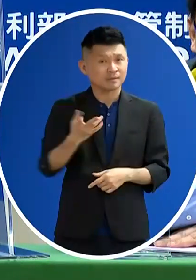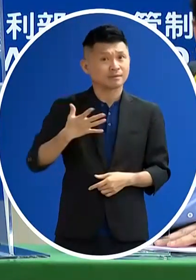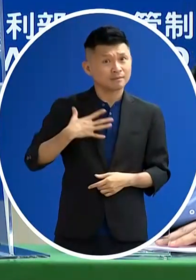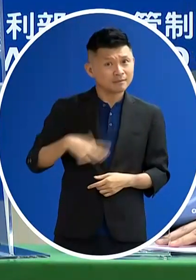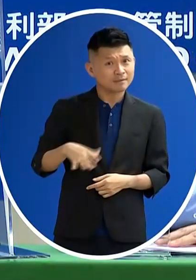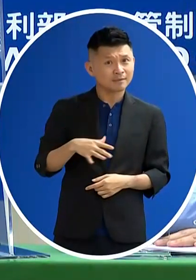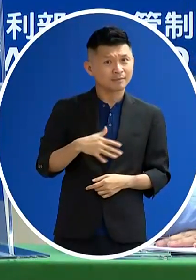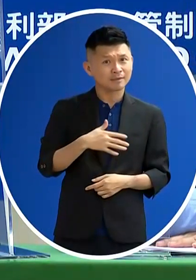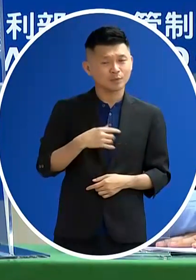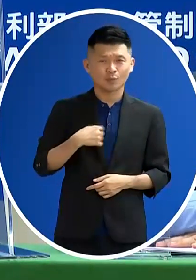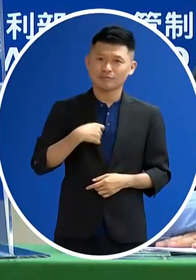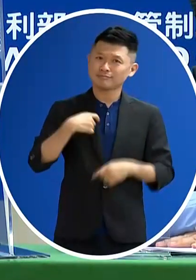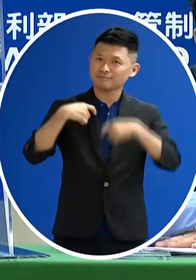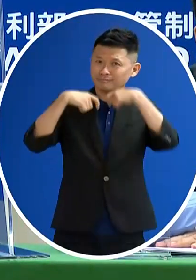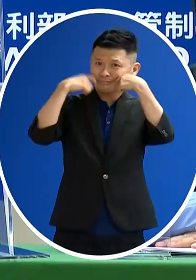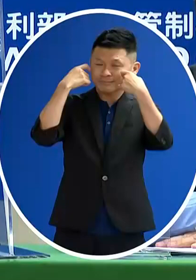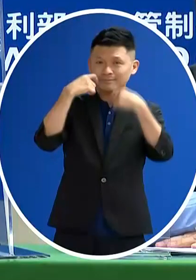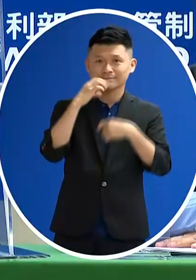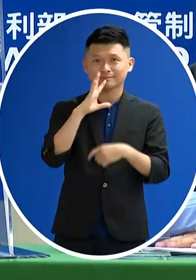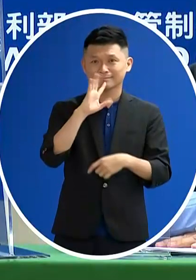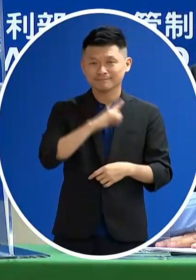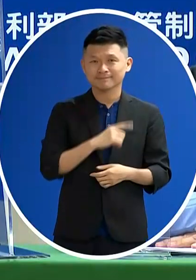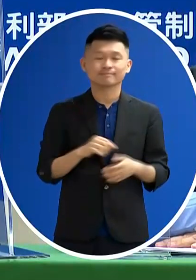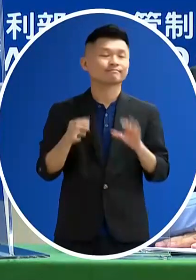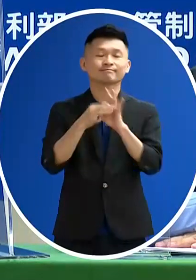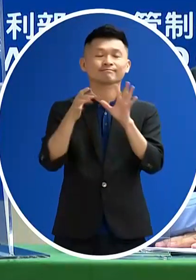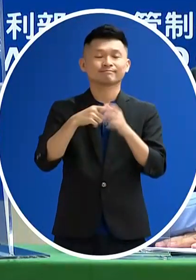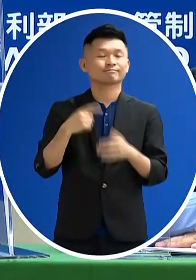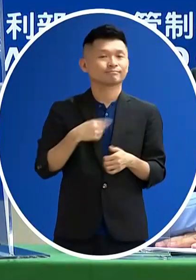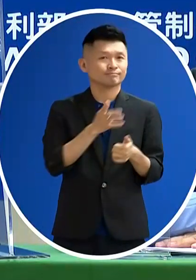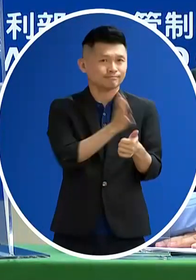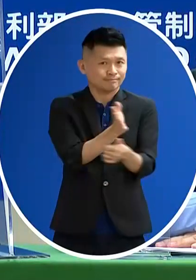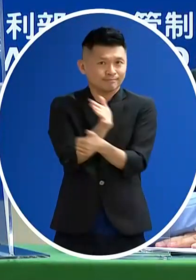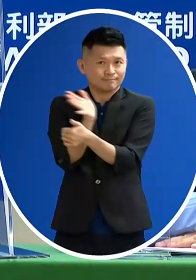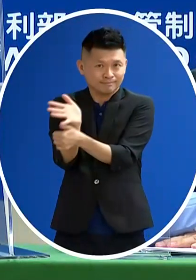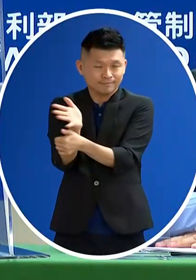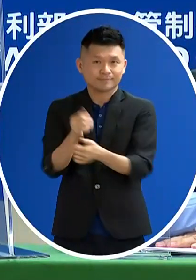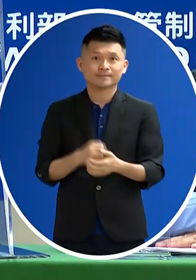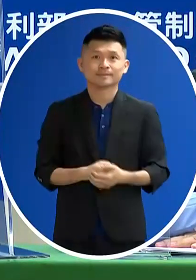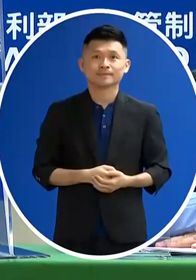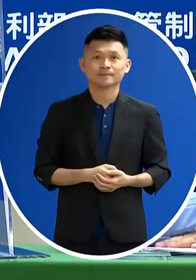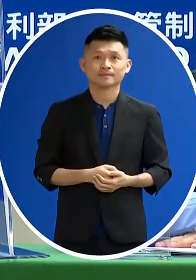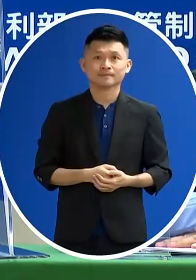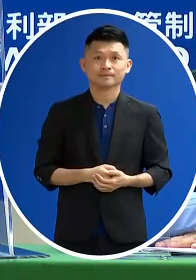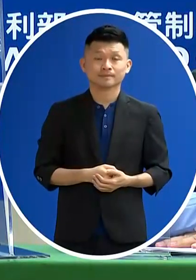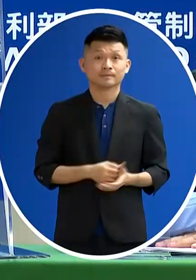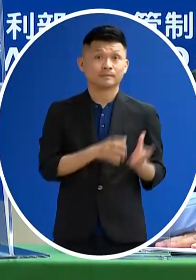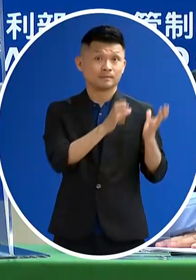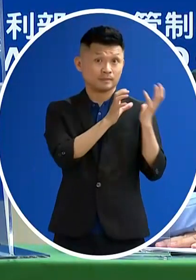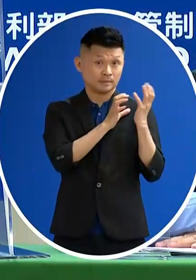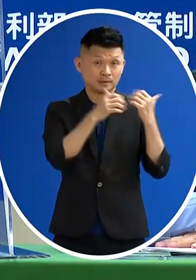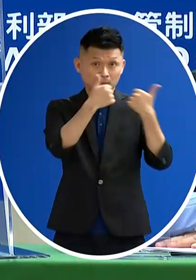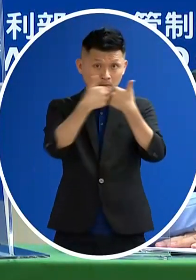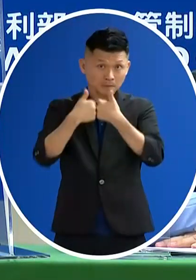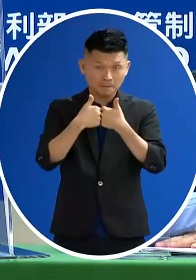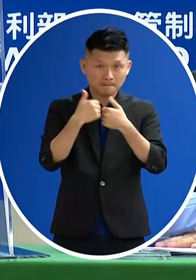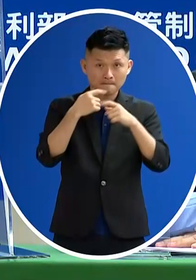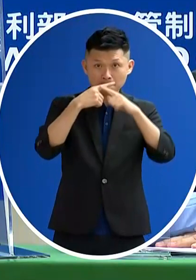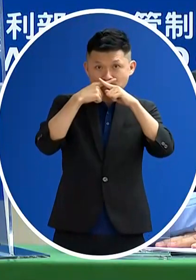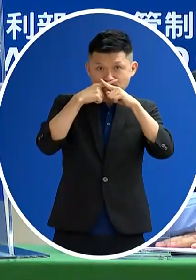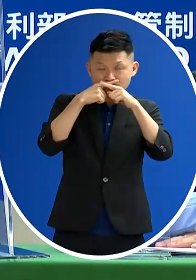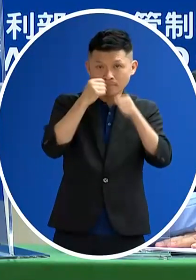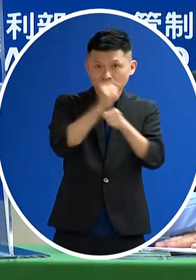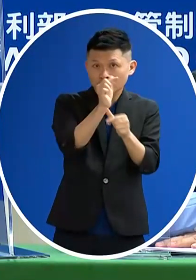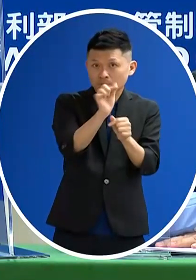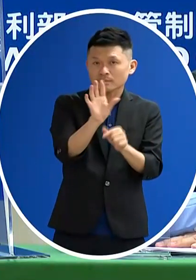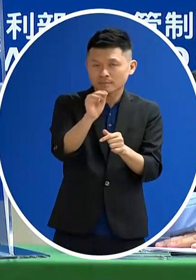有一点奇怪哈。那不过没关系，我们会查一下，就是说我们这里面哈，在承办的对于保密有没有做完整哈，